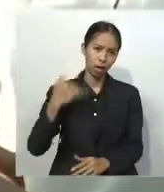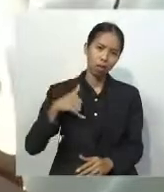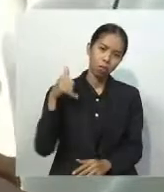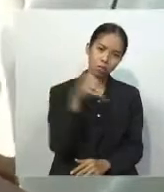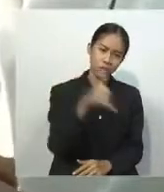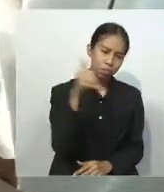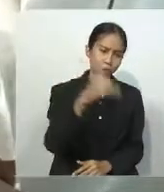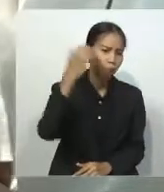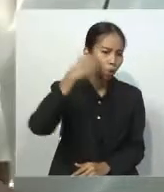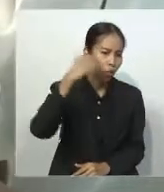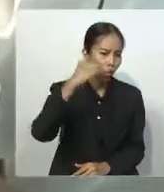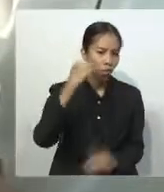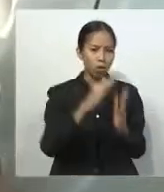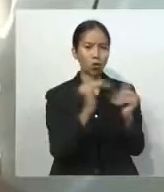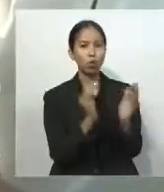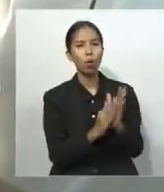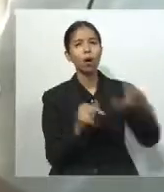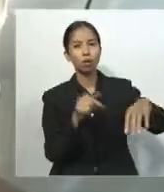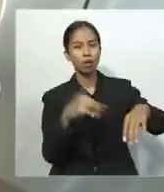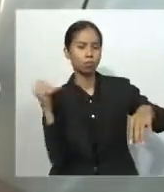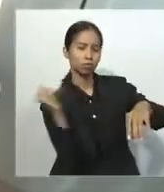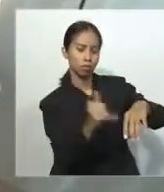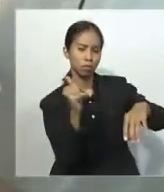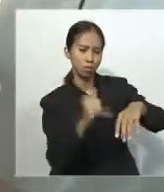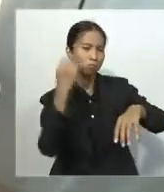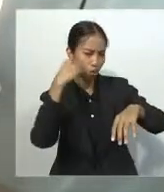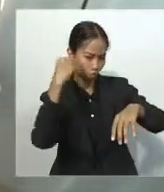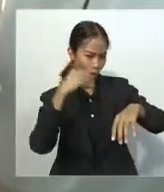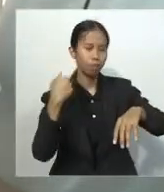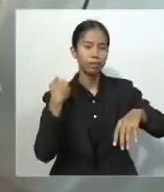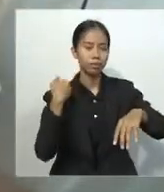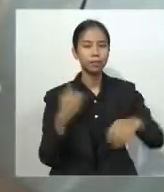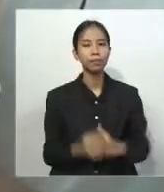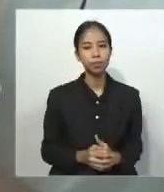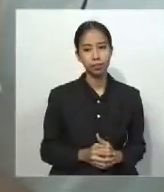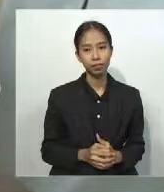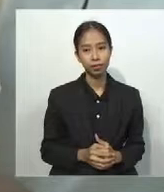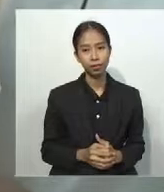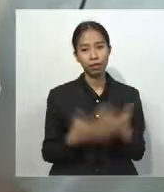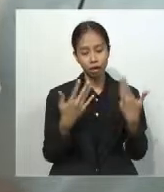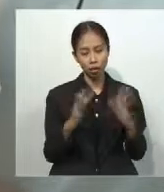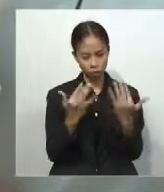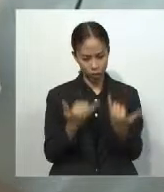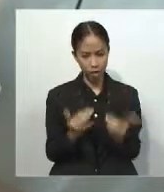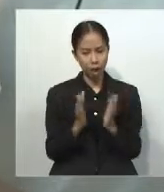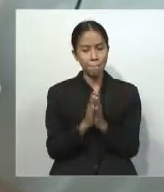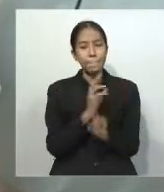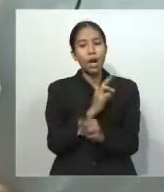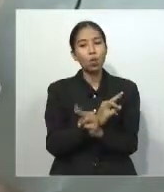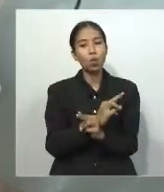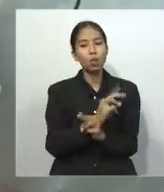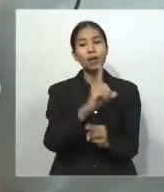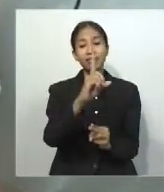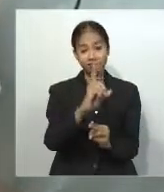ที่บ้านไร่น่ะหลานคุณโทษจนมาหลายครั้งอยู่แล้วพอเพิ่นมรณภาพก็เพิ่